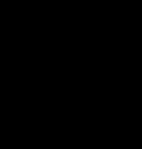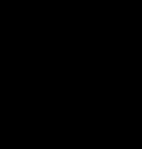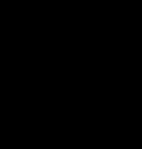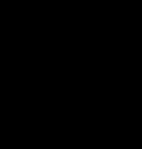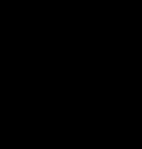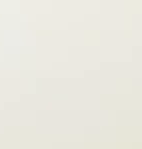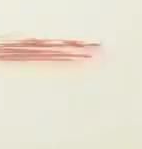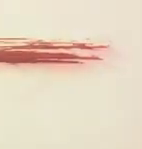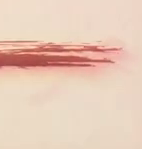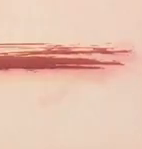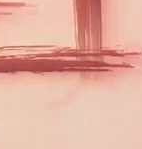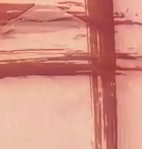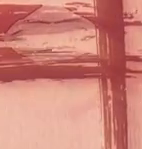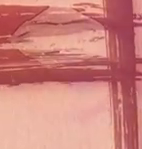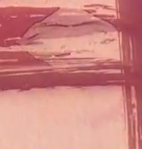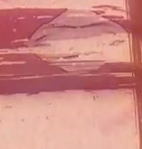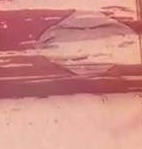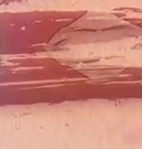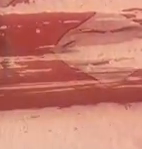hai hai